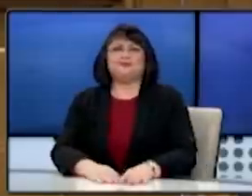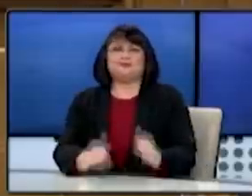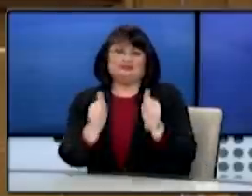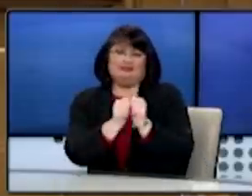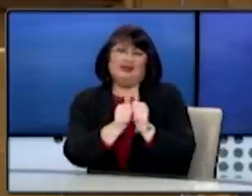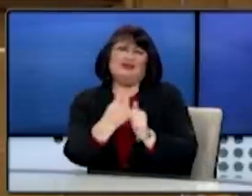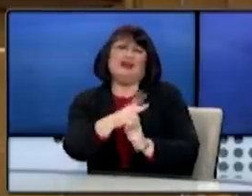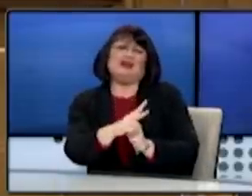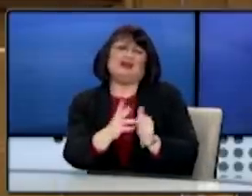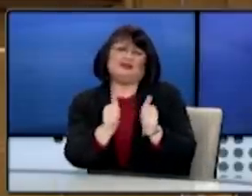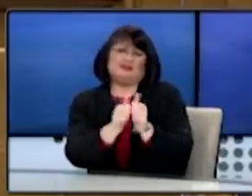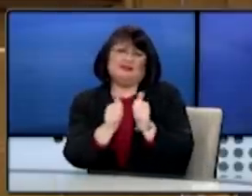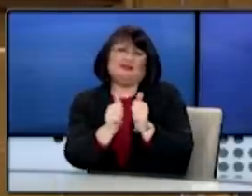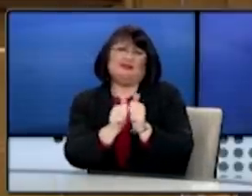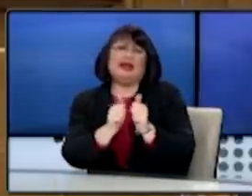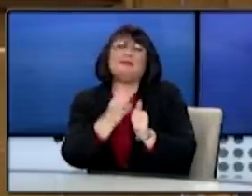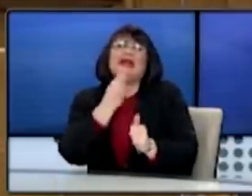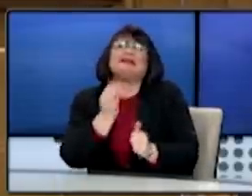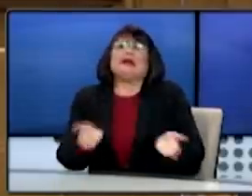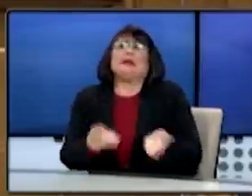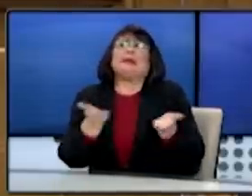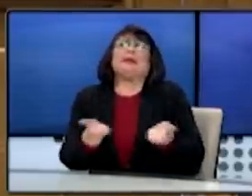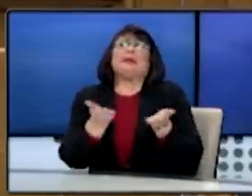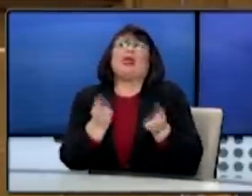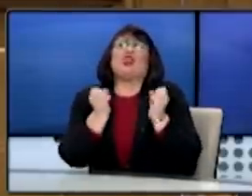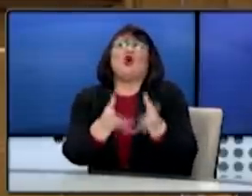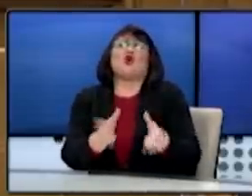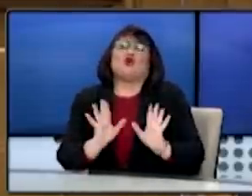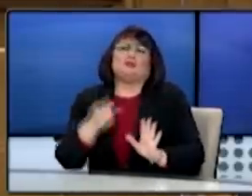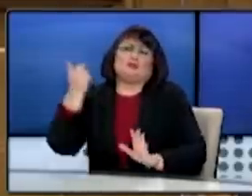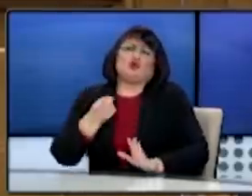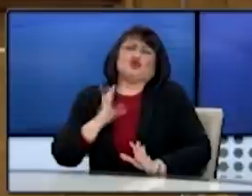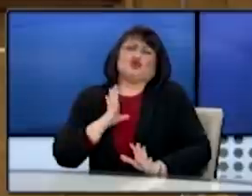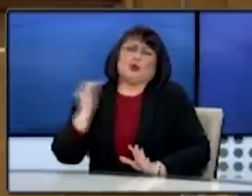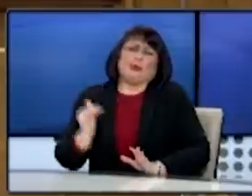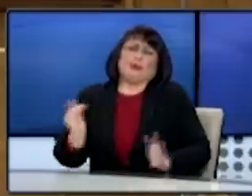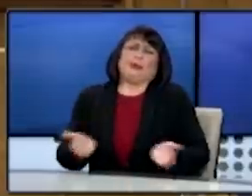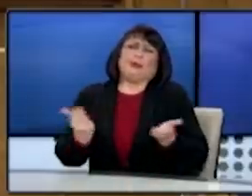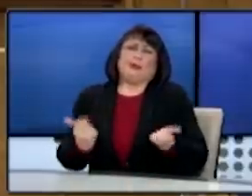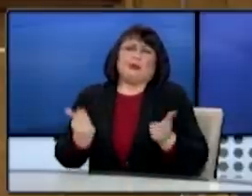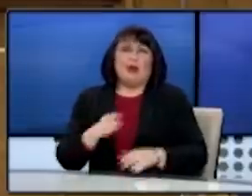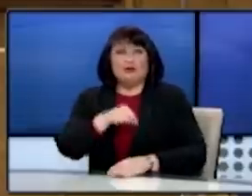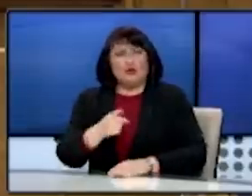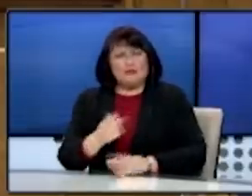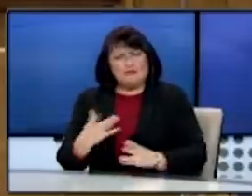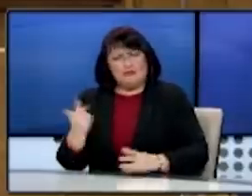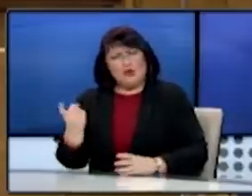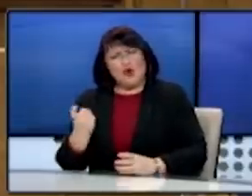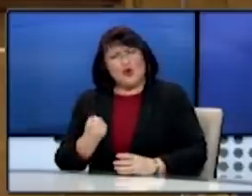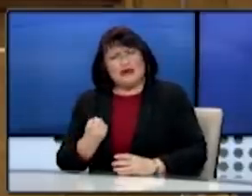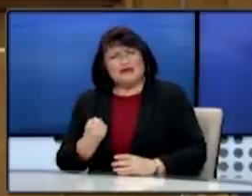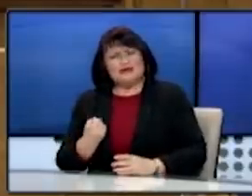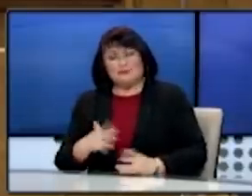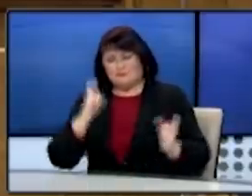φιλική συμμετοχή των μεγάλων εταιριών στα φορολογικά έσοδα γίνεται ακόμα πιο προκλητική αν